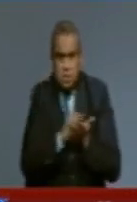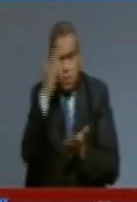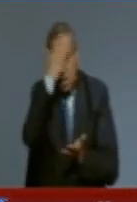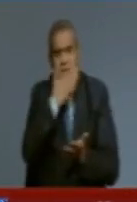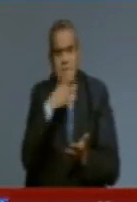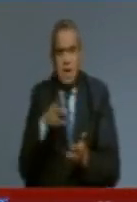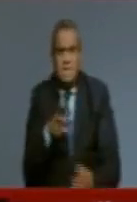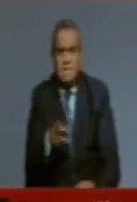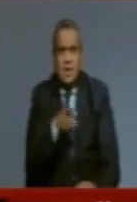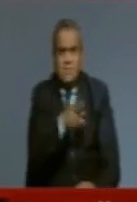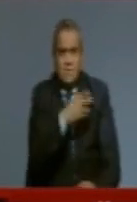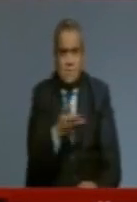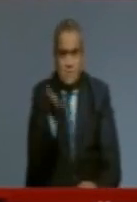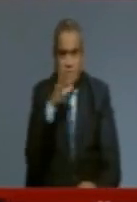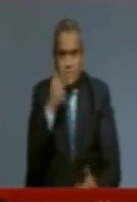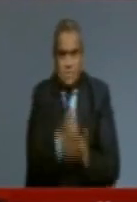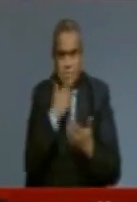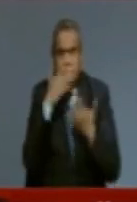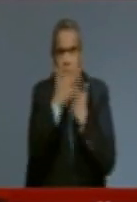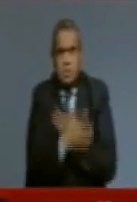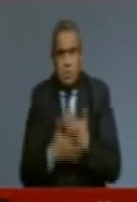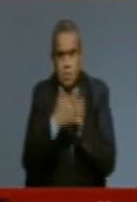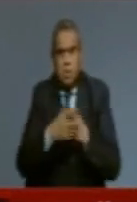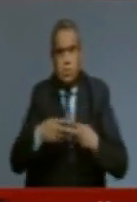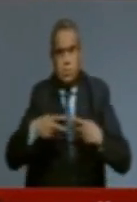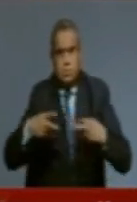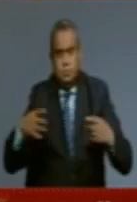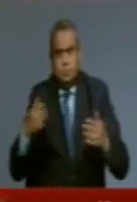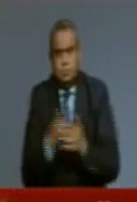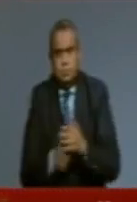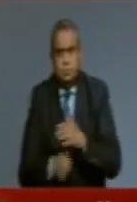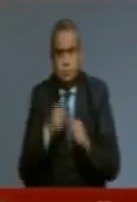في ذلك مشاريع مختلفة